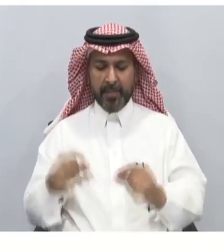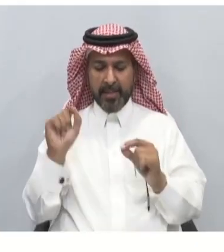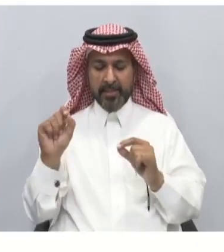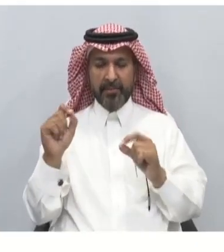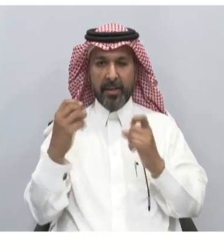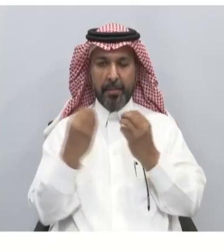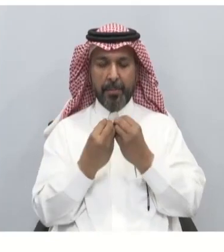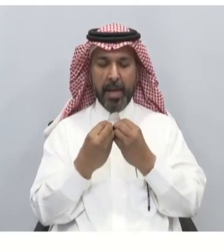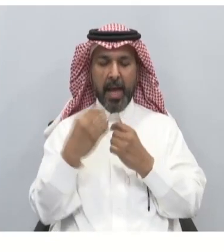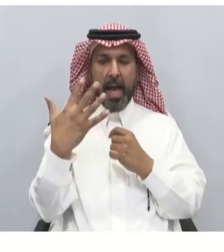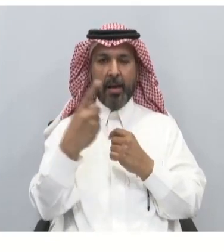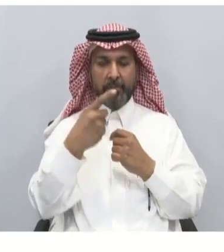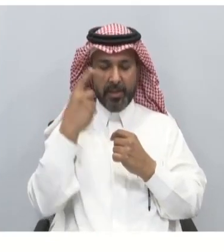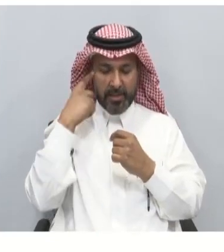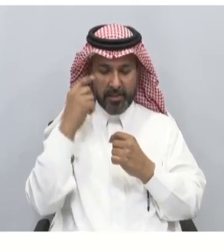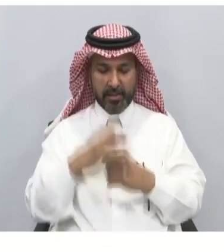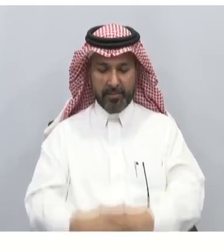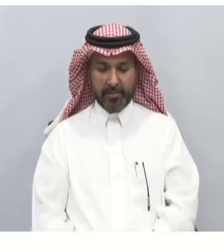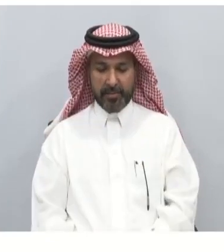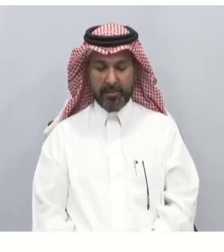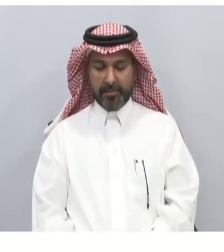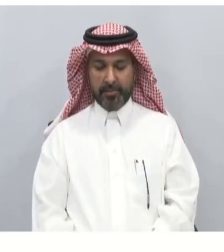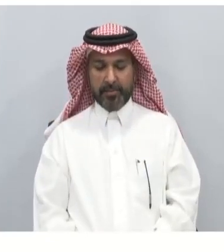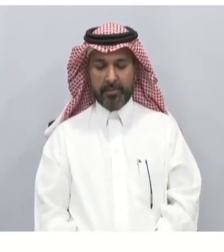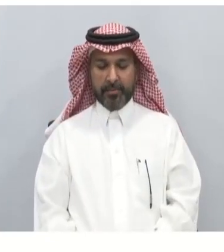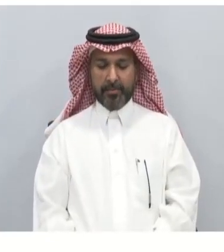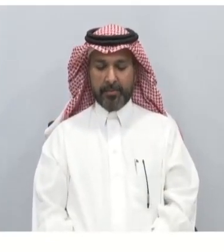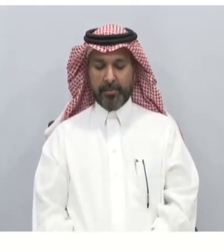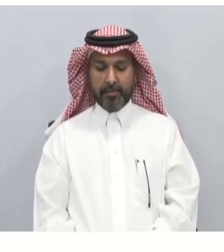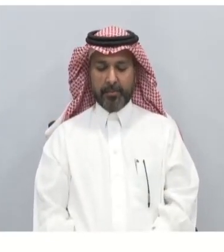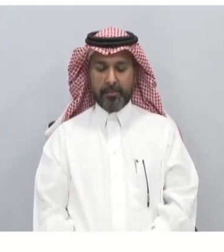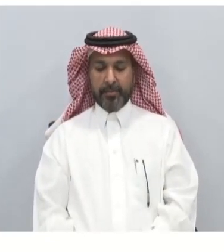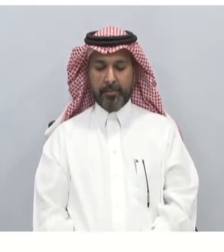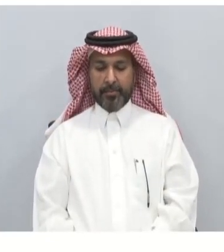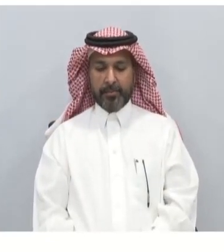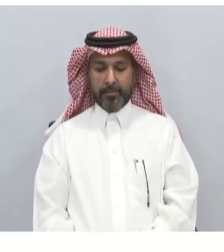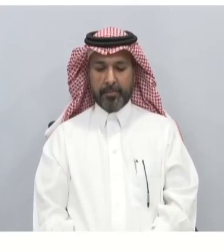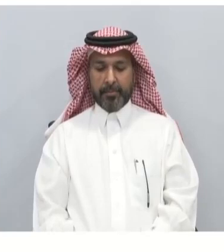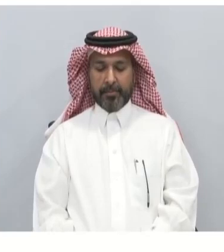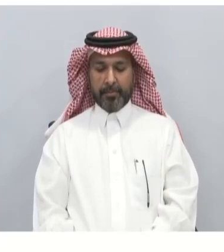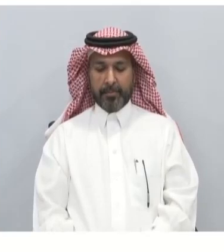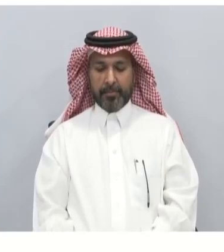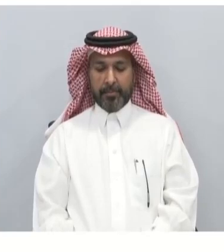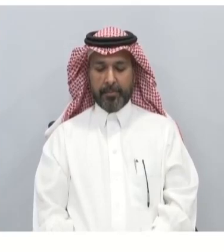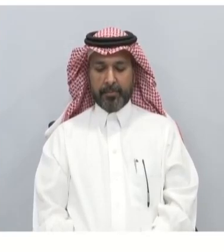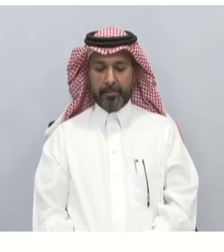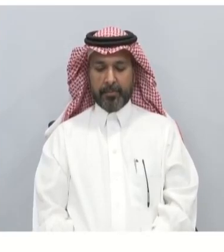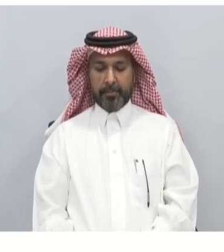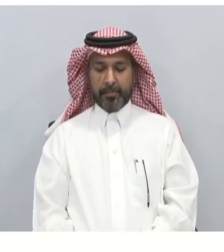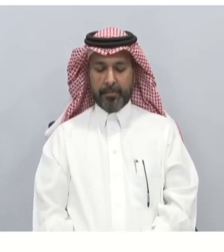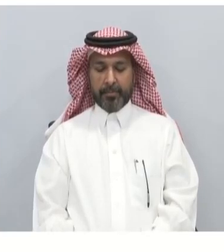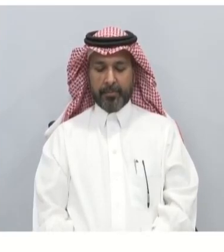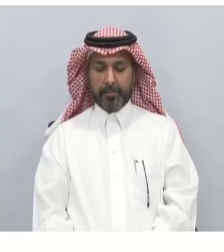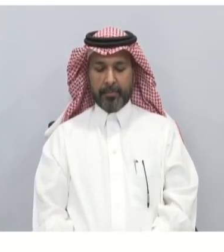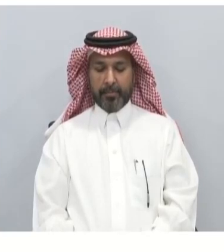اذا كان عندي ازهار اقحوان قرنفل صفر معناتها اقحوان 15،